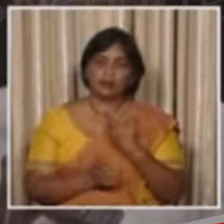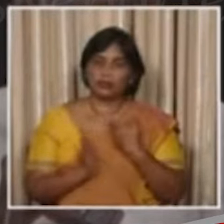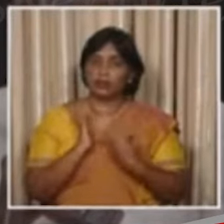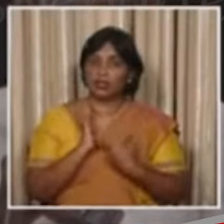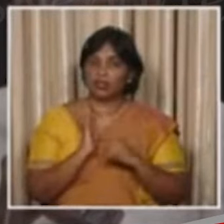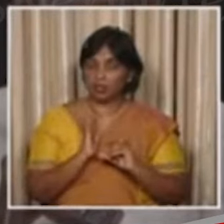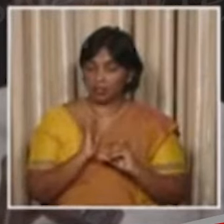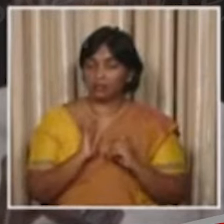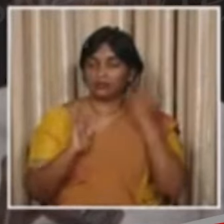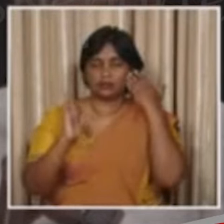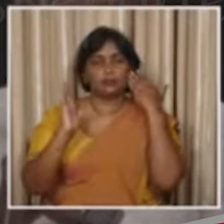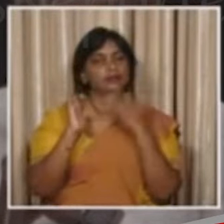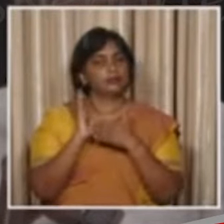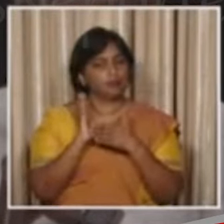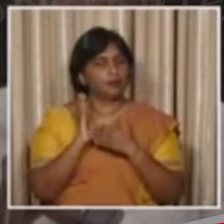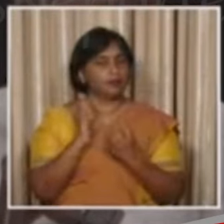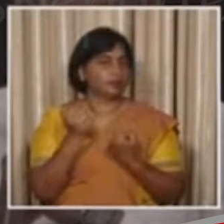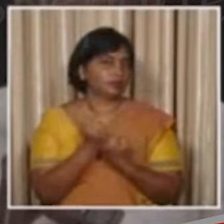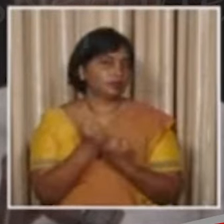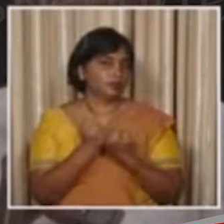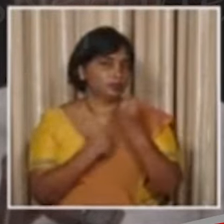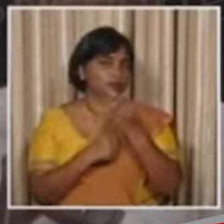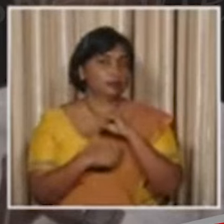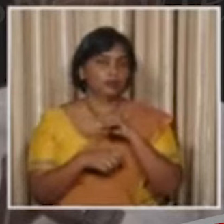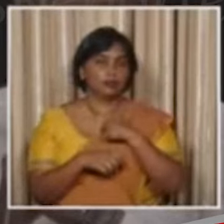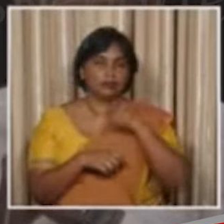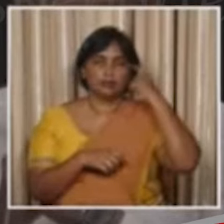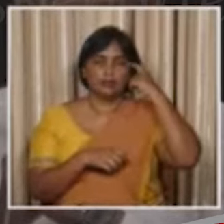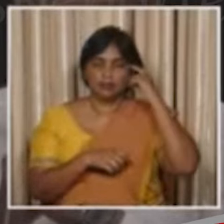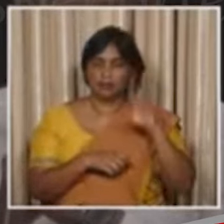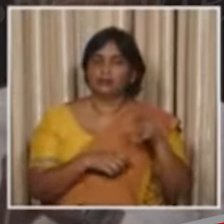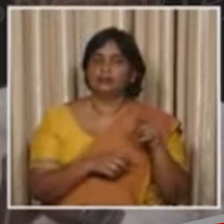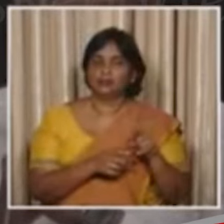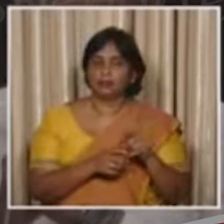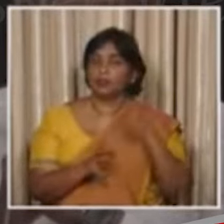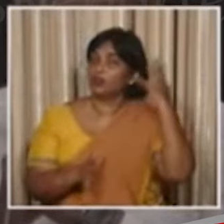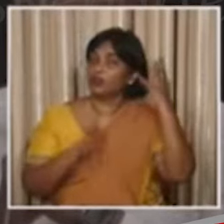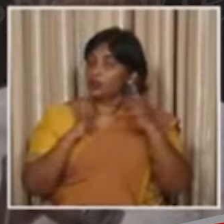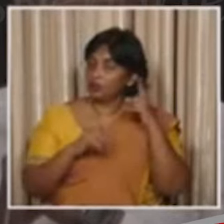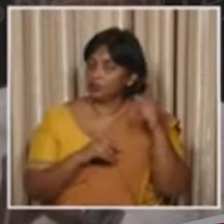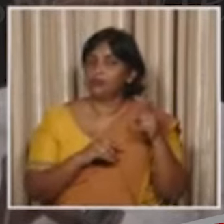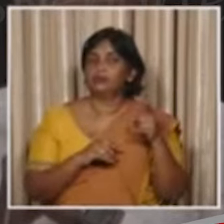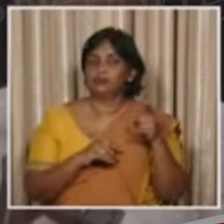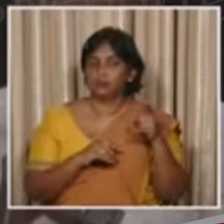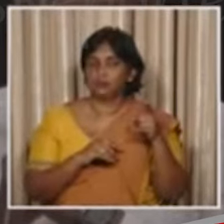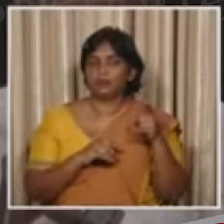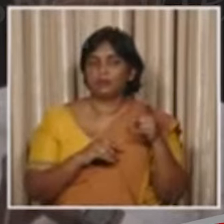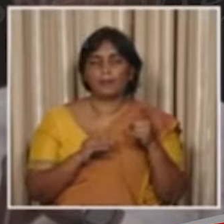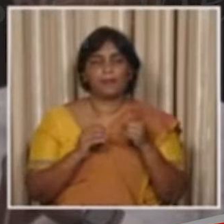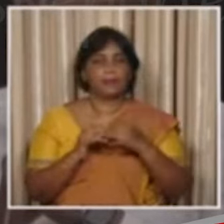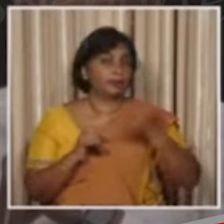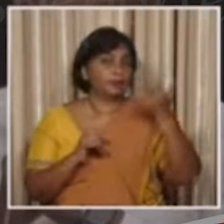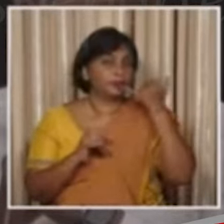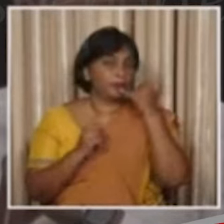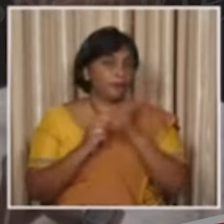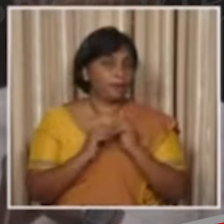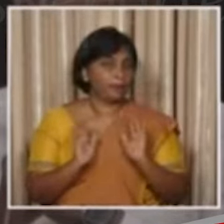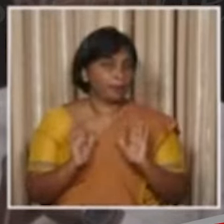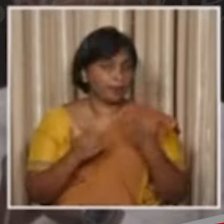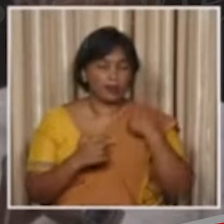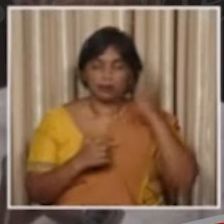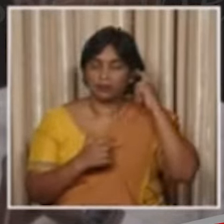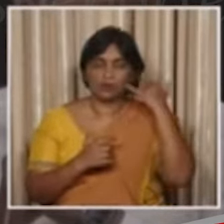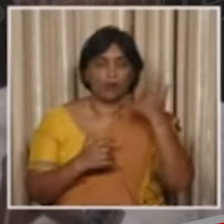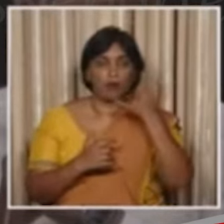ගැන කරුණකට අපි සහයෝගය දක්වන වෙලාවේ මට ඒක මතක් වුණේ. ලෝකේ දුරකථන පටන් ගන්නකොට කවුරුවත් හිතුවේ